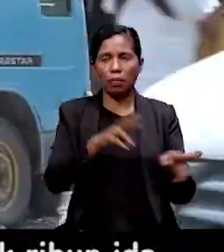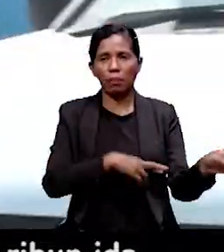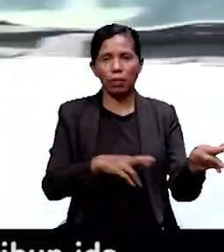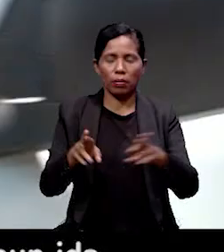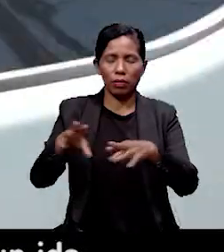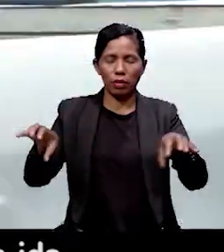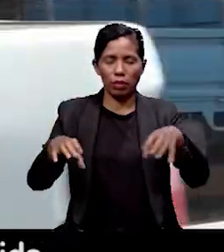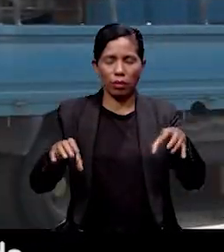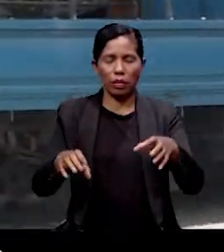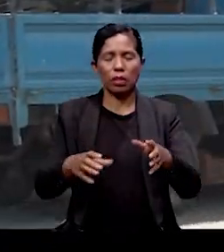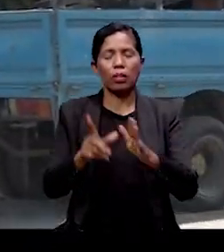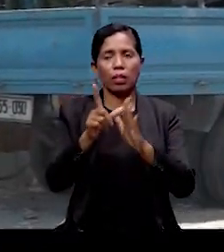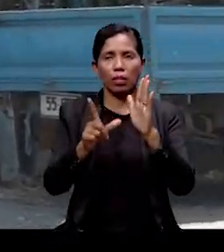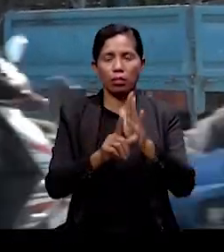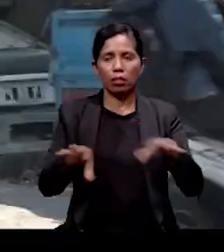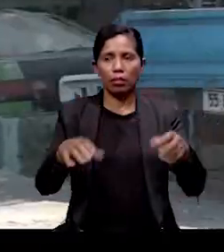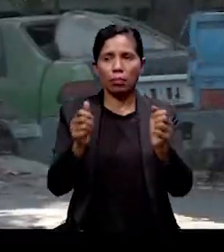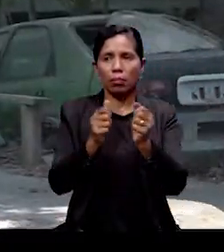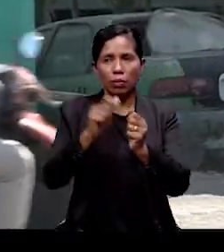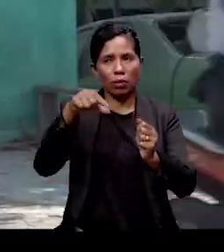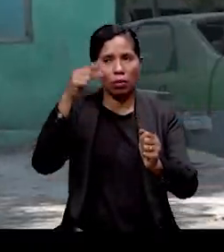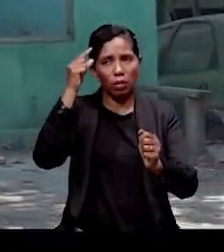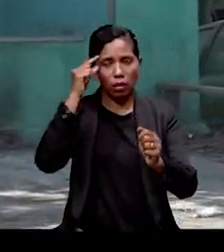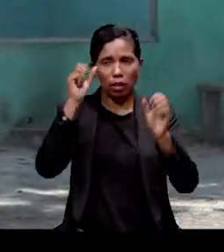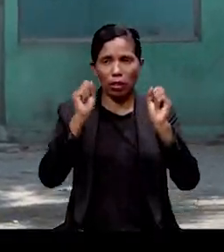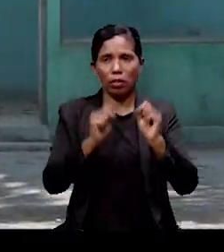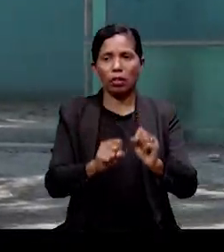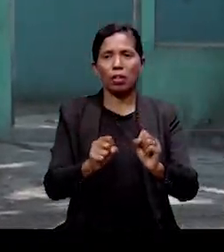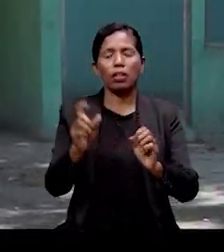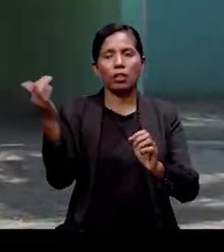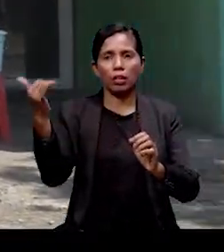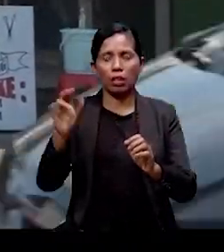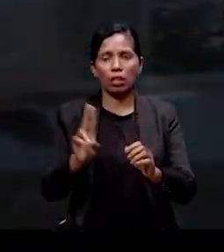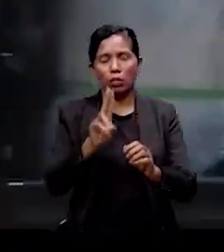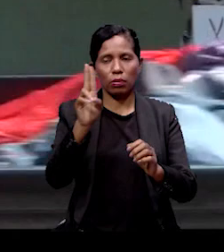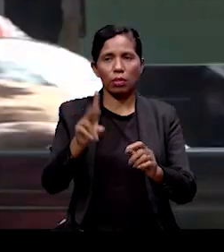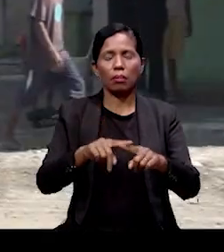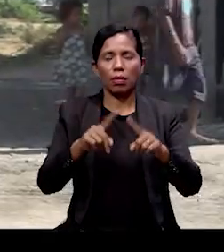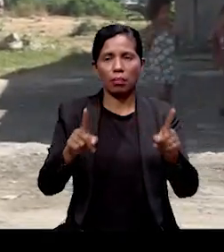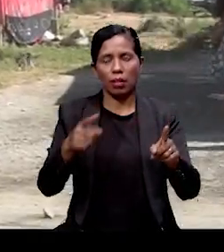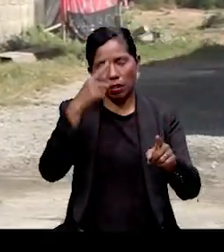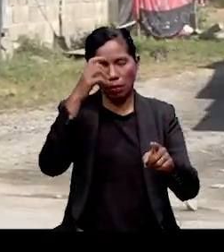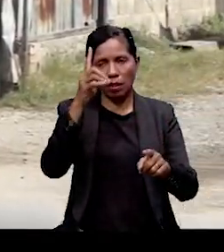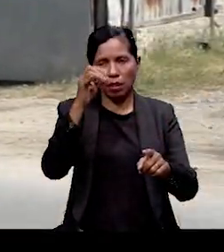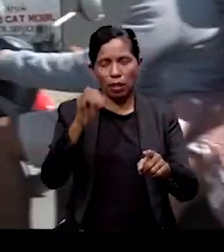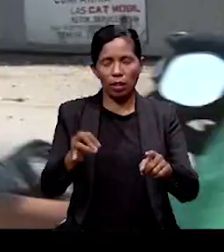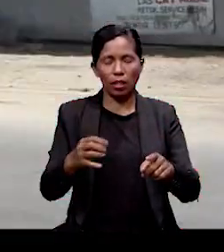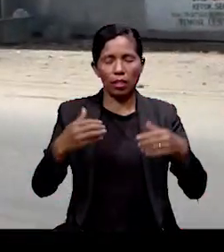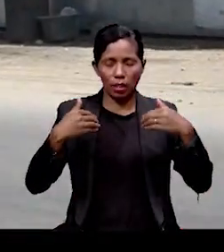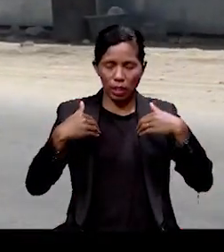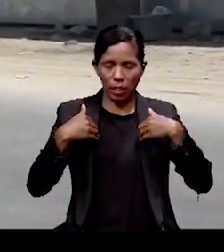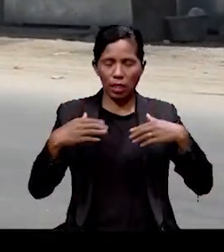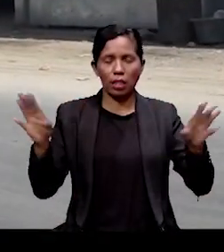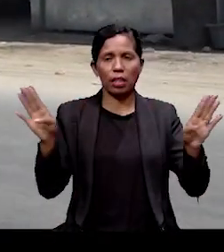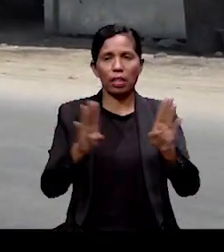cumpre despacho ne hodi coopera o governo atau hamamu krai nebe durante ne sira ocupa mai be tamba dili iha hela cerca sanitaria